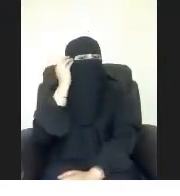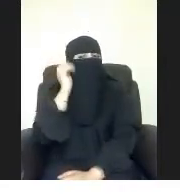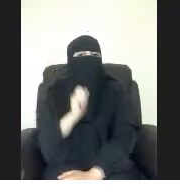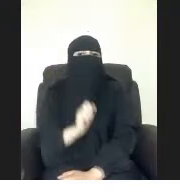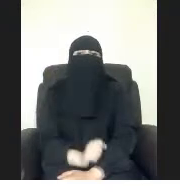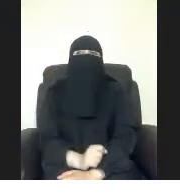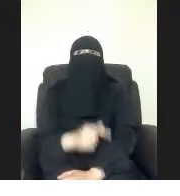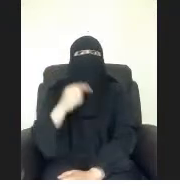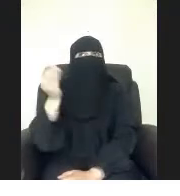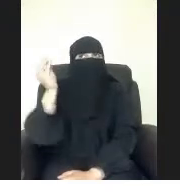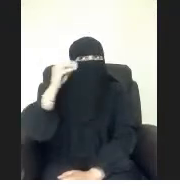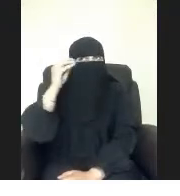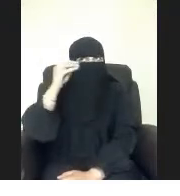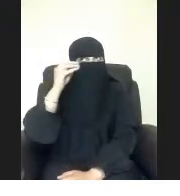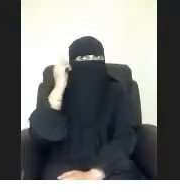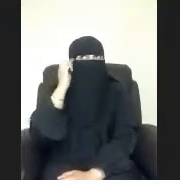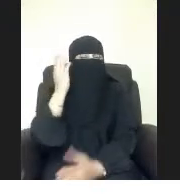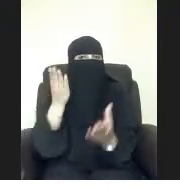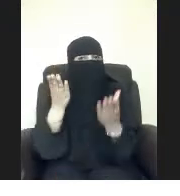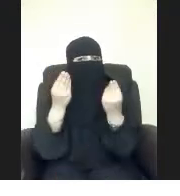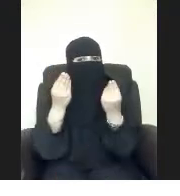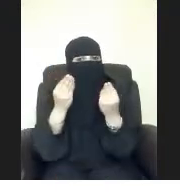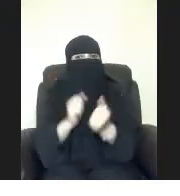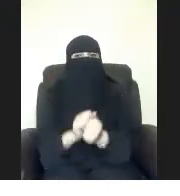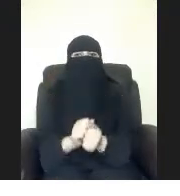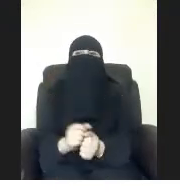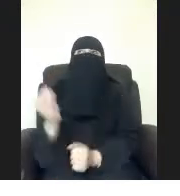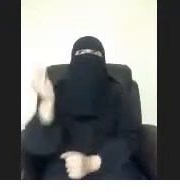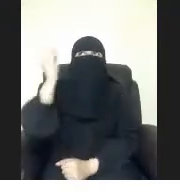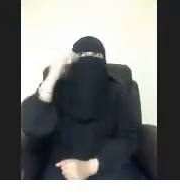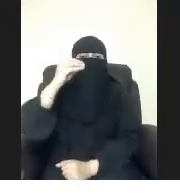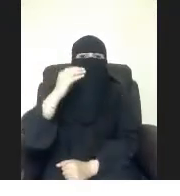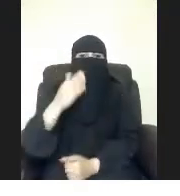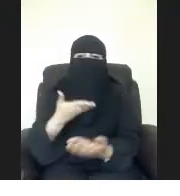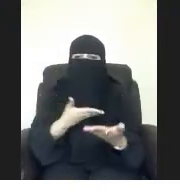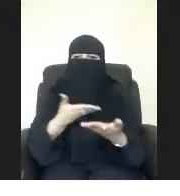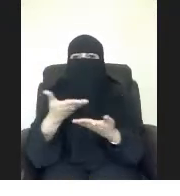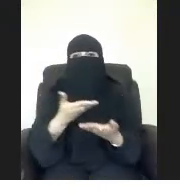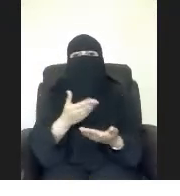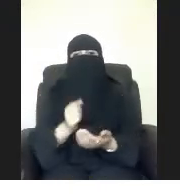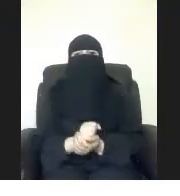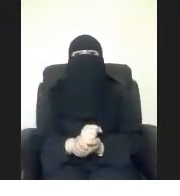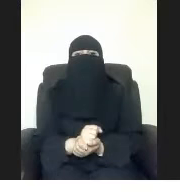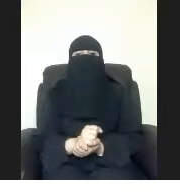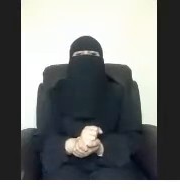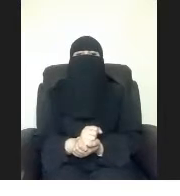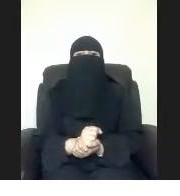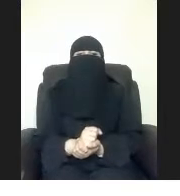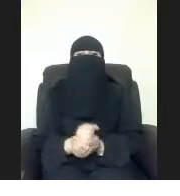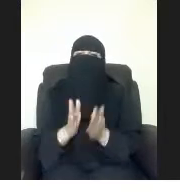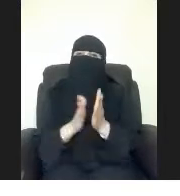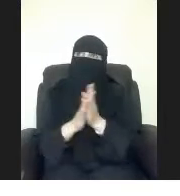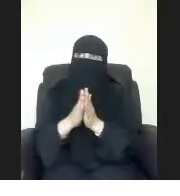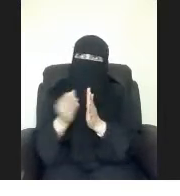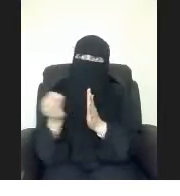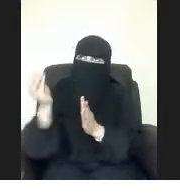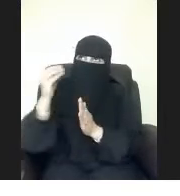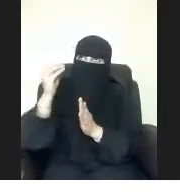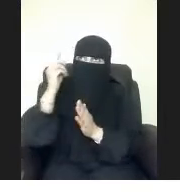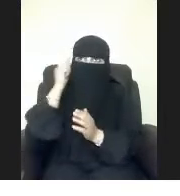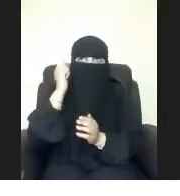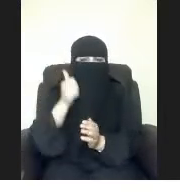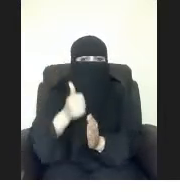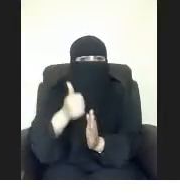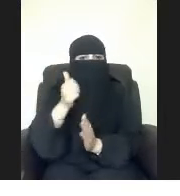للتعلم، يعزز مستوى المشاركات فيما بينهم، تعزيز الاهتمام بالمحتوى والموضوعات التي تدرس،